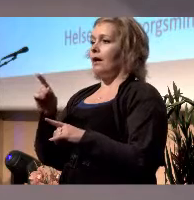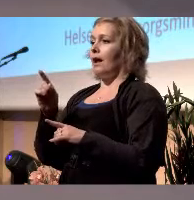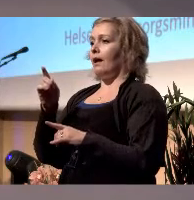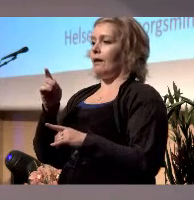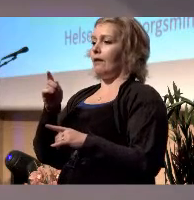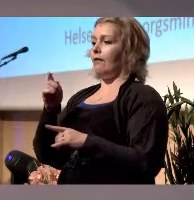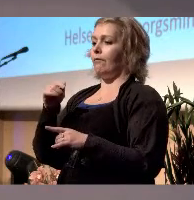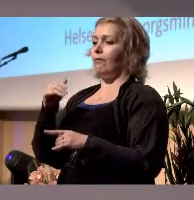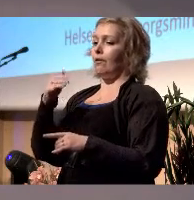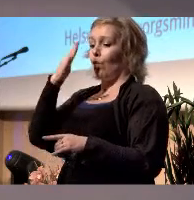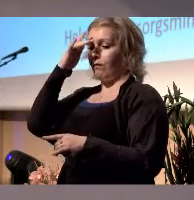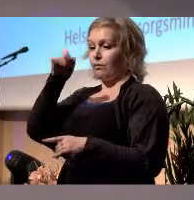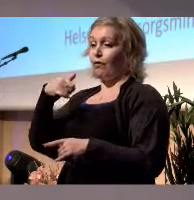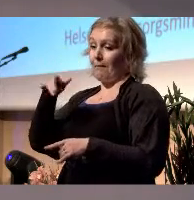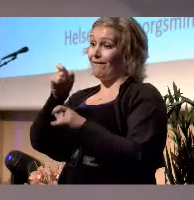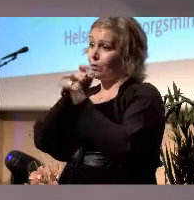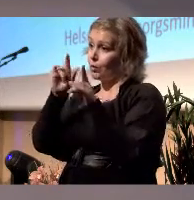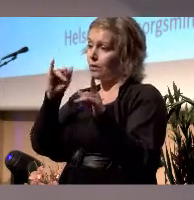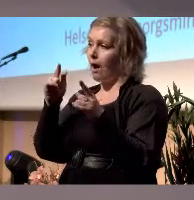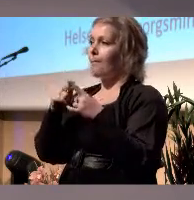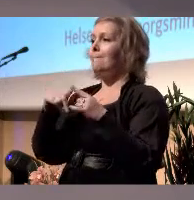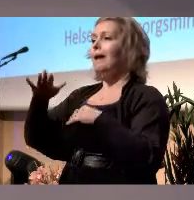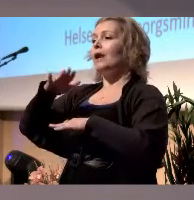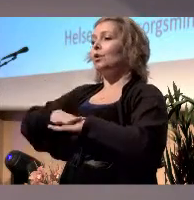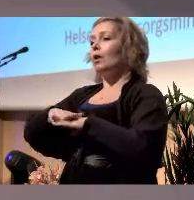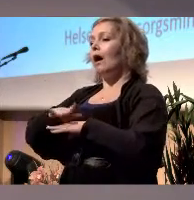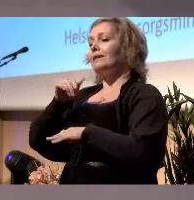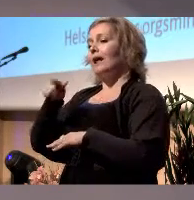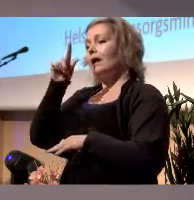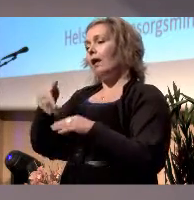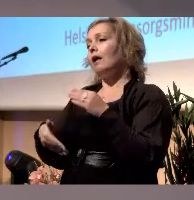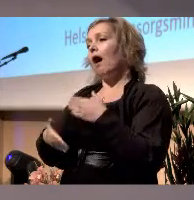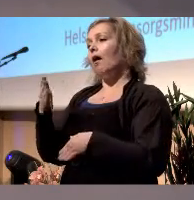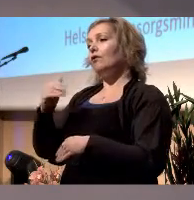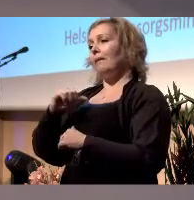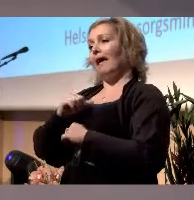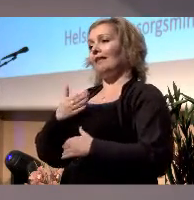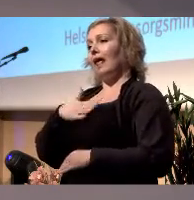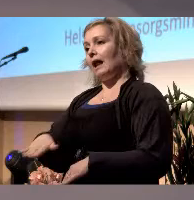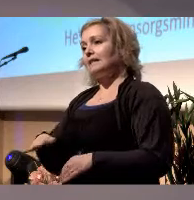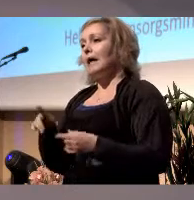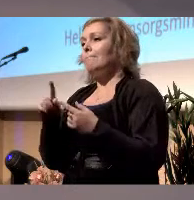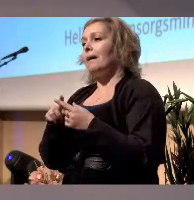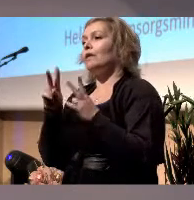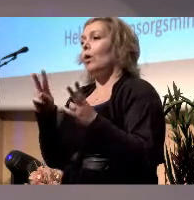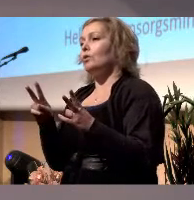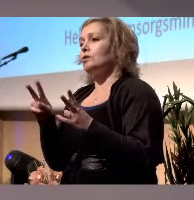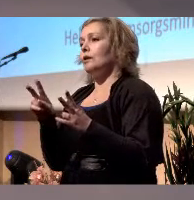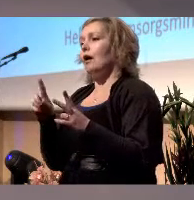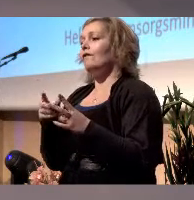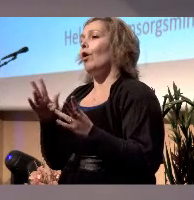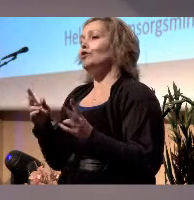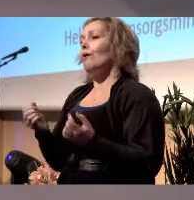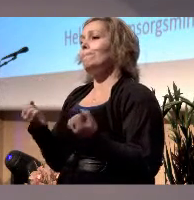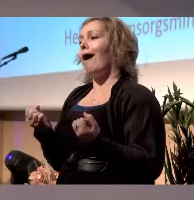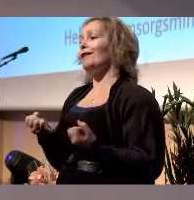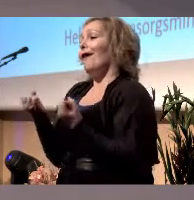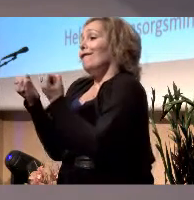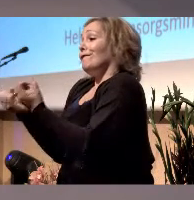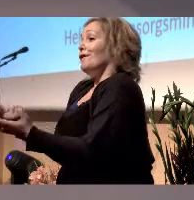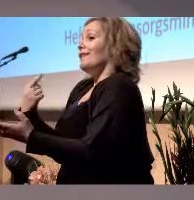hovedpersonen mer informasjon og bedre grunnlag for å ta avgjørelse om egen helse, men sånn flytter vi også makt